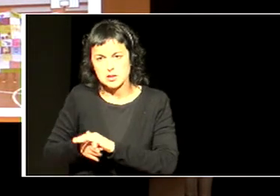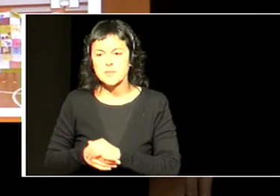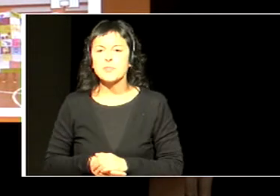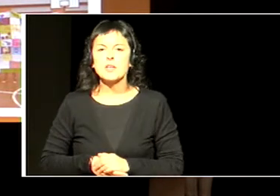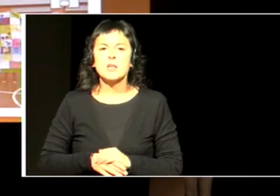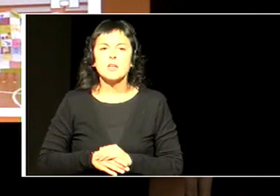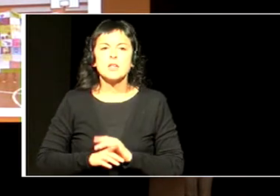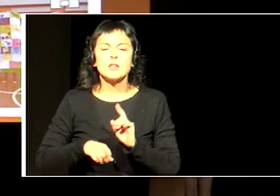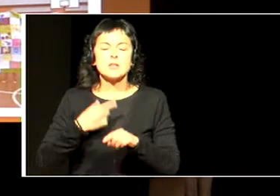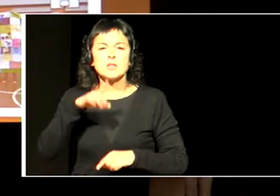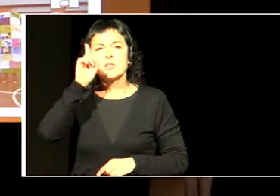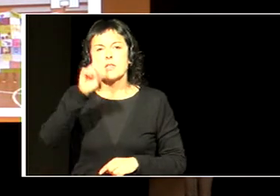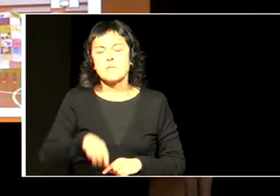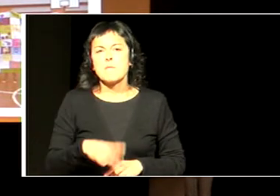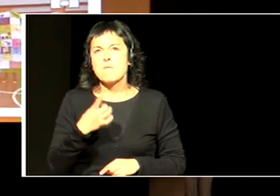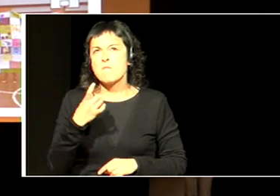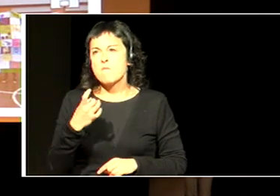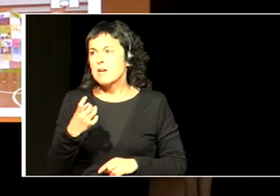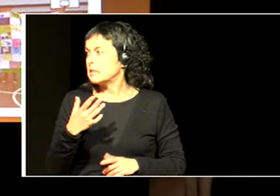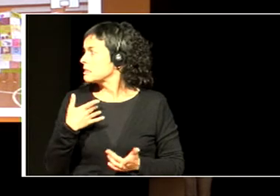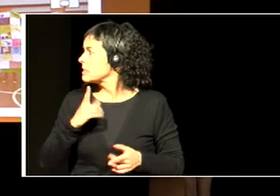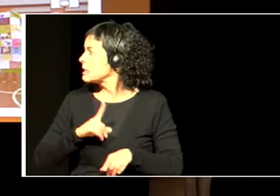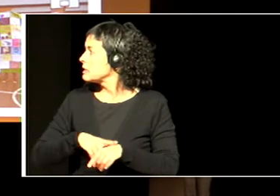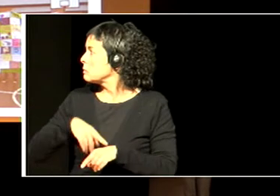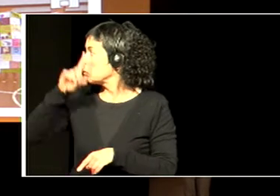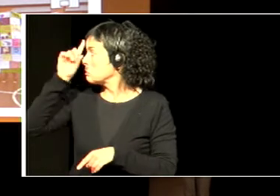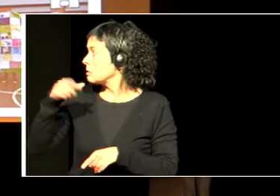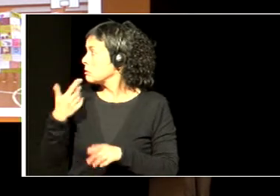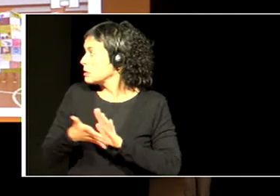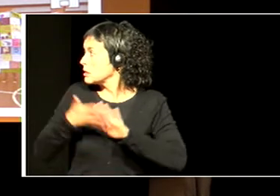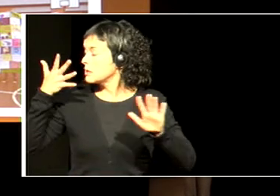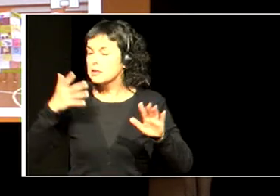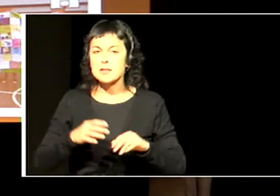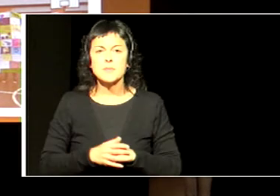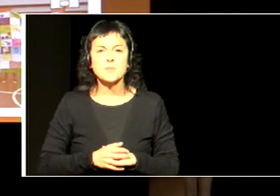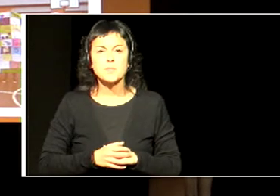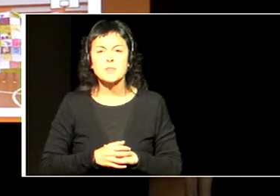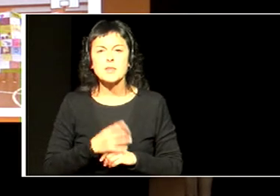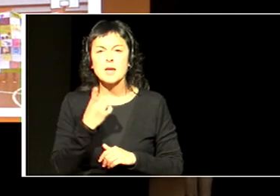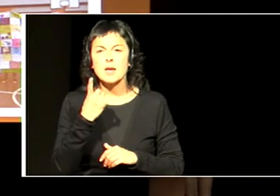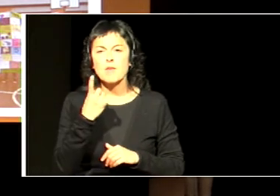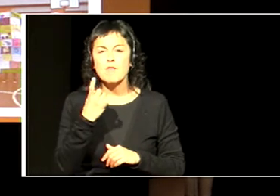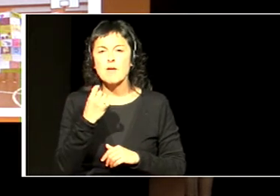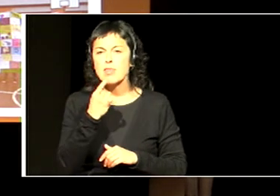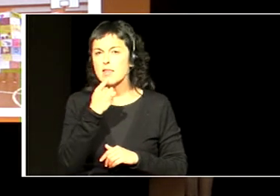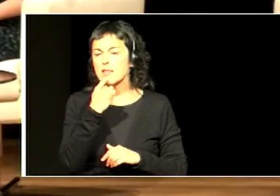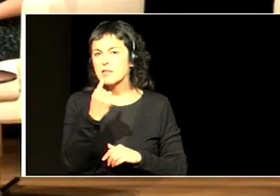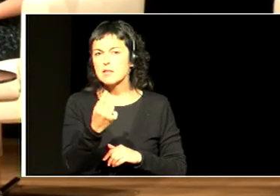ere, aipamen, eske ez dakizen badenbora aukagun, orduan azkar noa, falta zait ere aipatzea